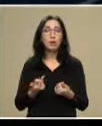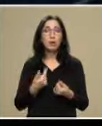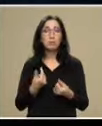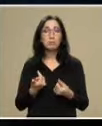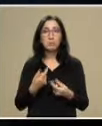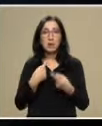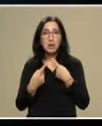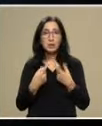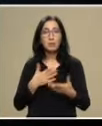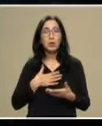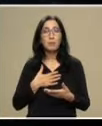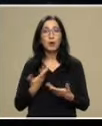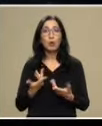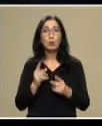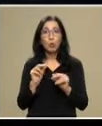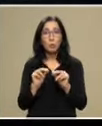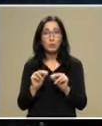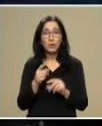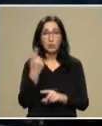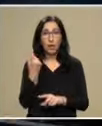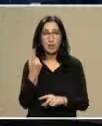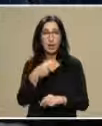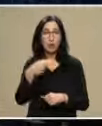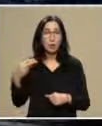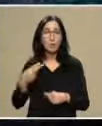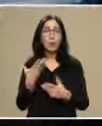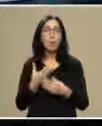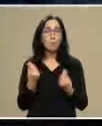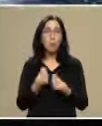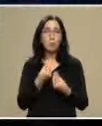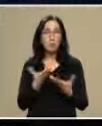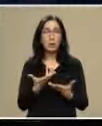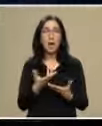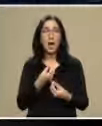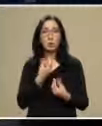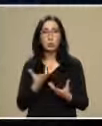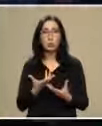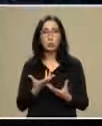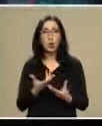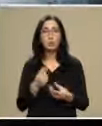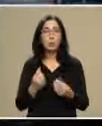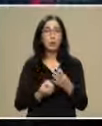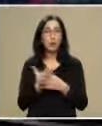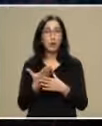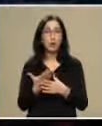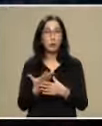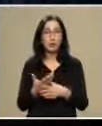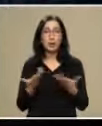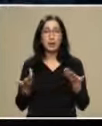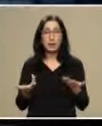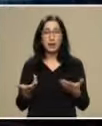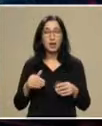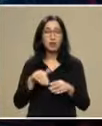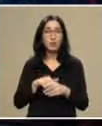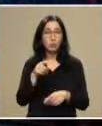аргументиран разговор, но изкуственият интелект го е посъветвал, че една от темите е по-актуална, по-новаторска. Така че